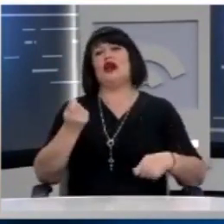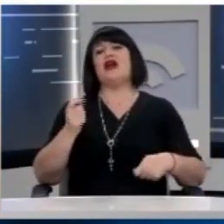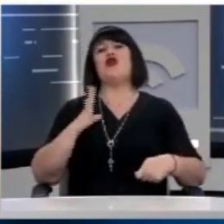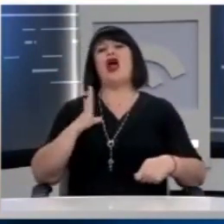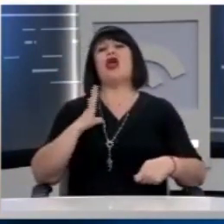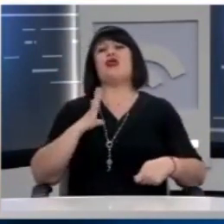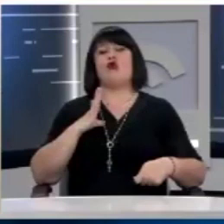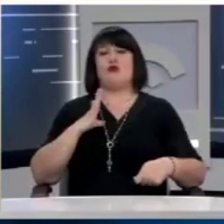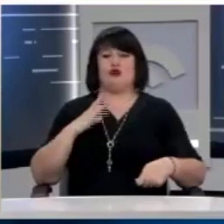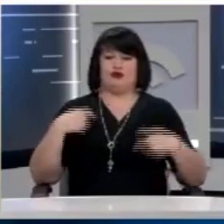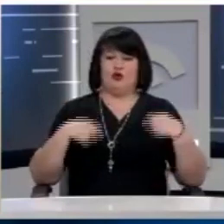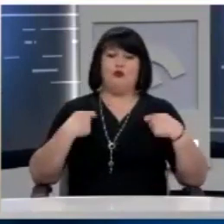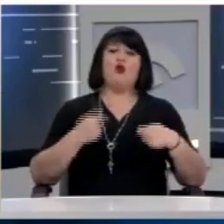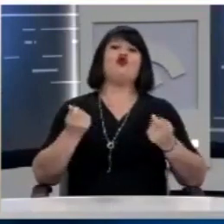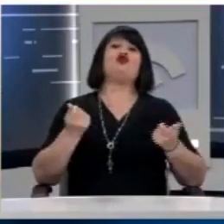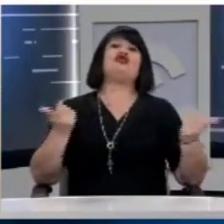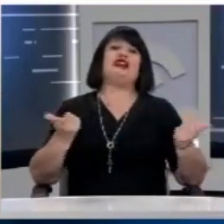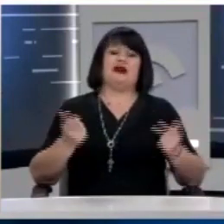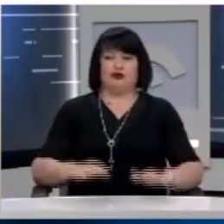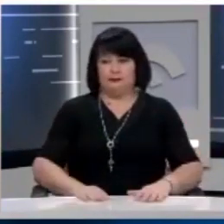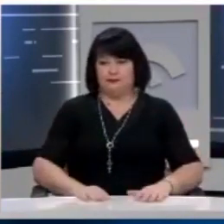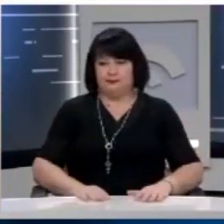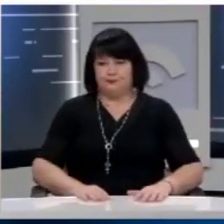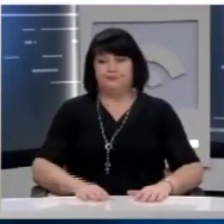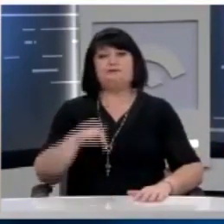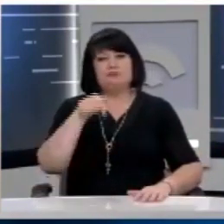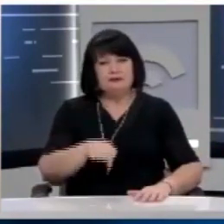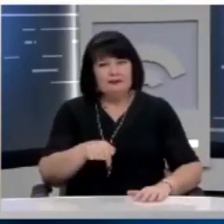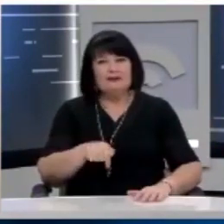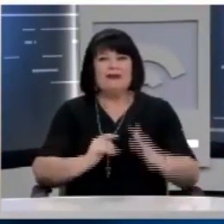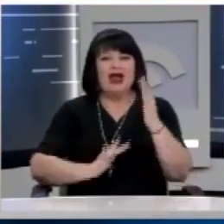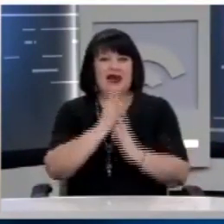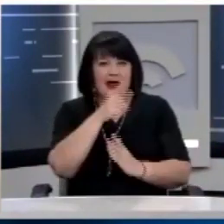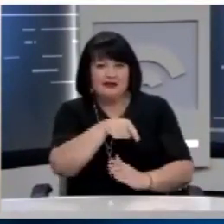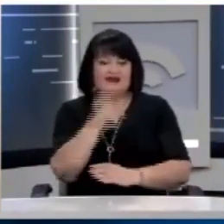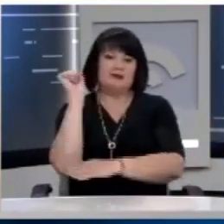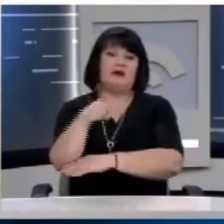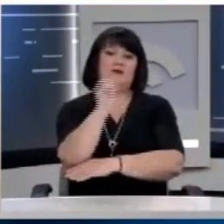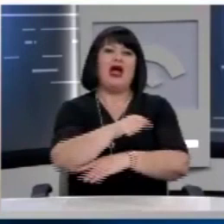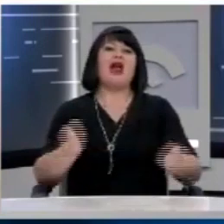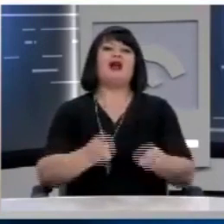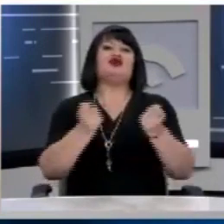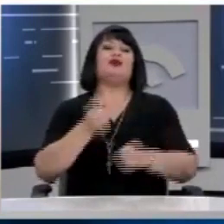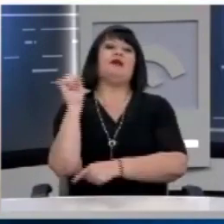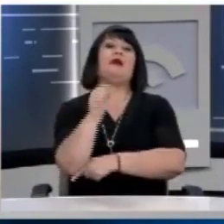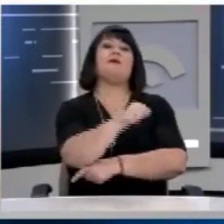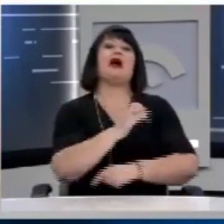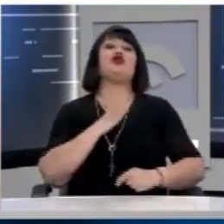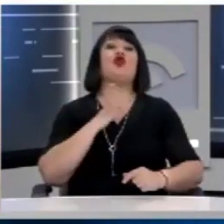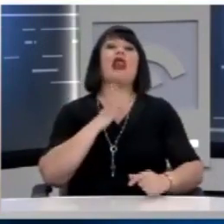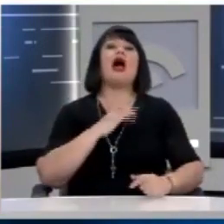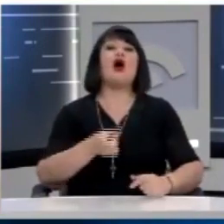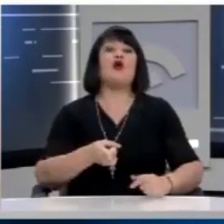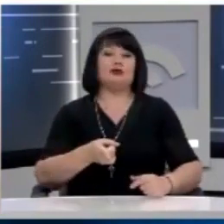των κεφαλαιοκρατών. Οι συνέπειες της καπιταλιστικής ανάπτυξης θα είναι δραματικές σε βάρος των εργαζόμενων και του λαού. Ο